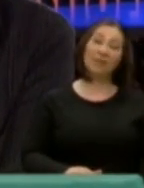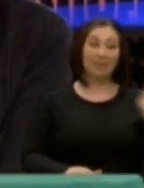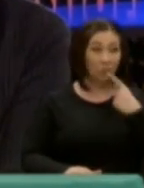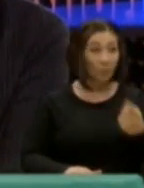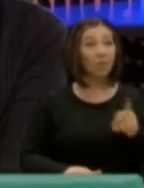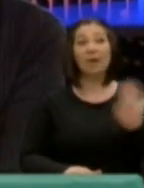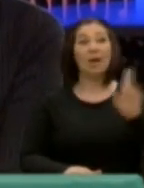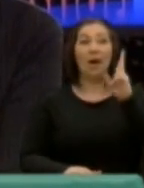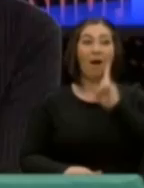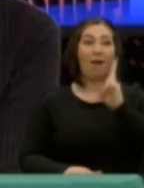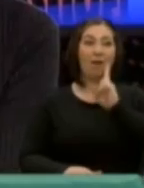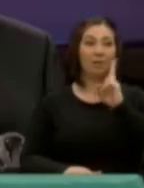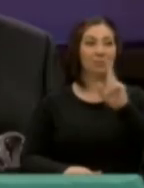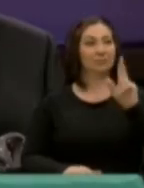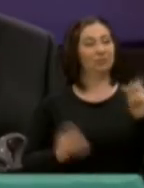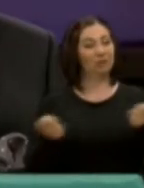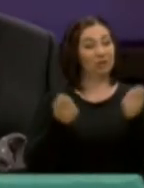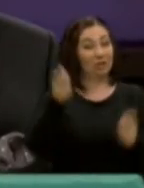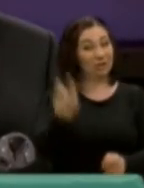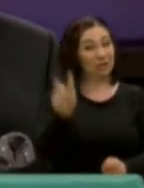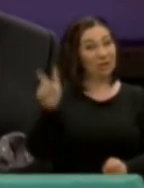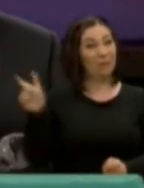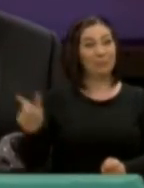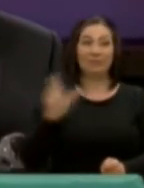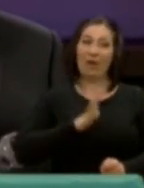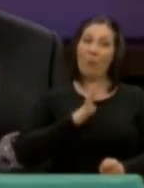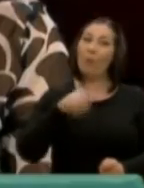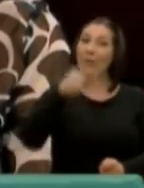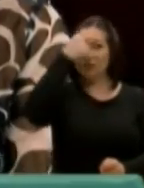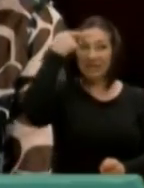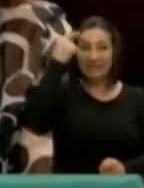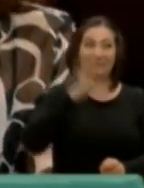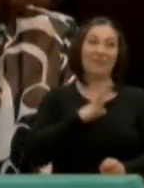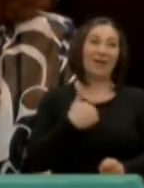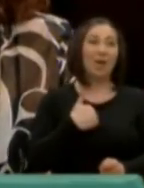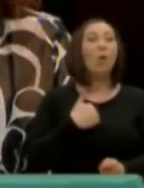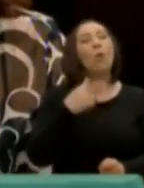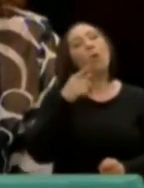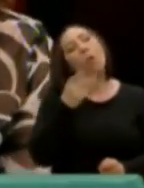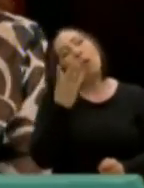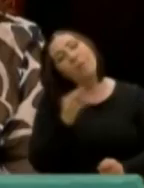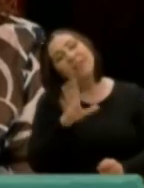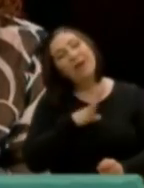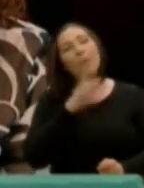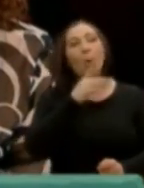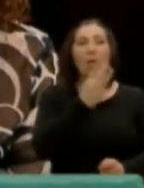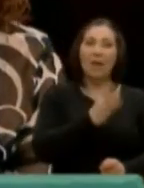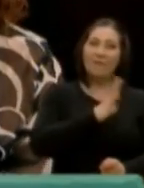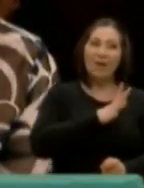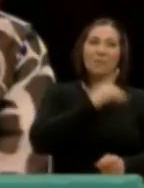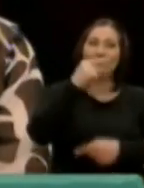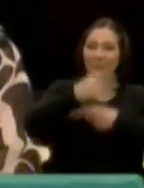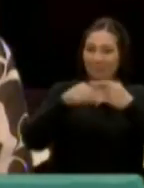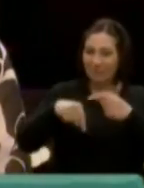öylesine ahlaklı çalışanlara sahibiz. O bakımdan şanslıyız. Yani öyle olmayanı da var tabii, ama olan da olmuş. Bugünlere kadar gelmişiz yine bir